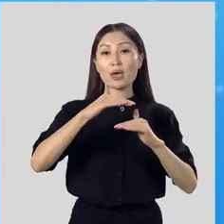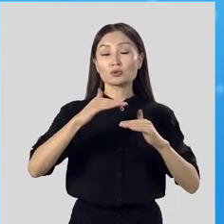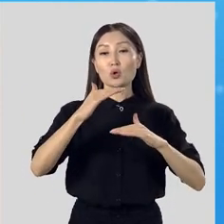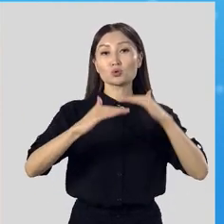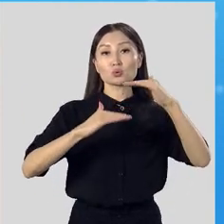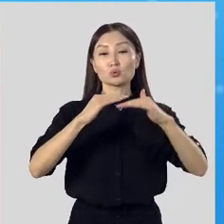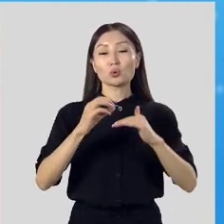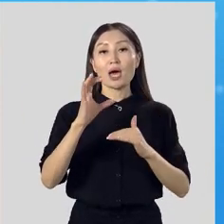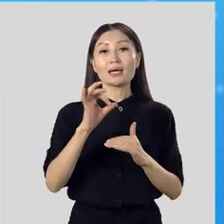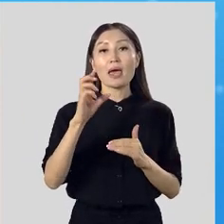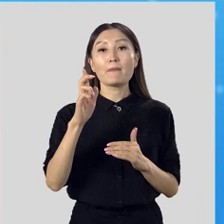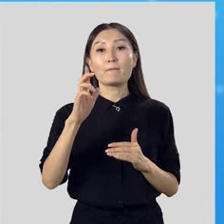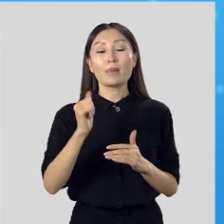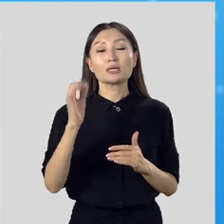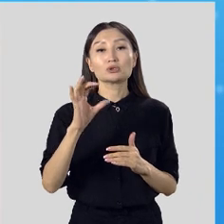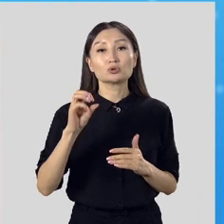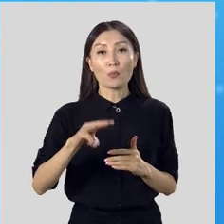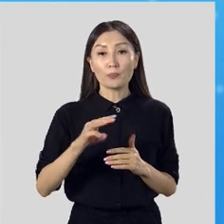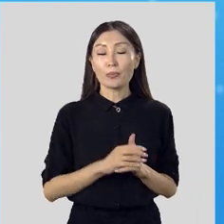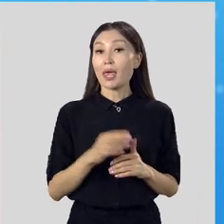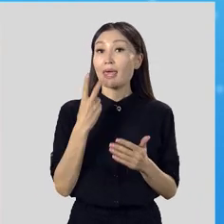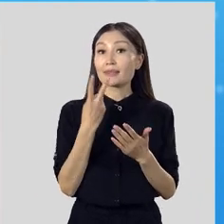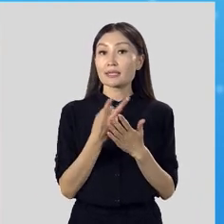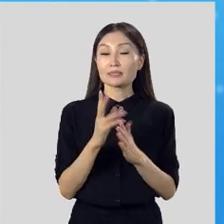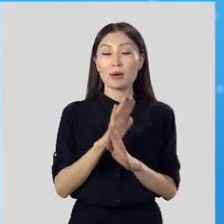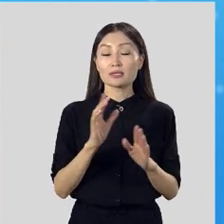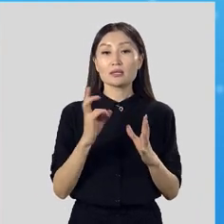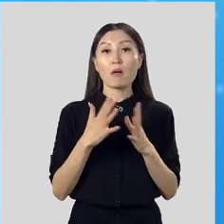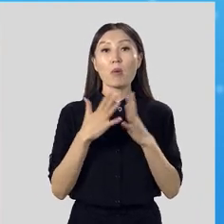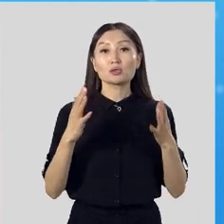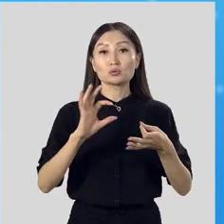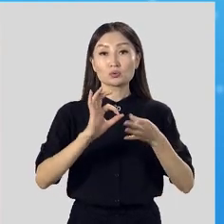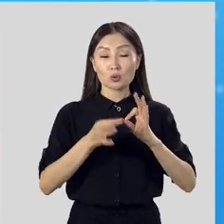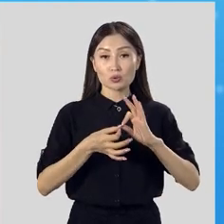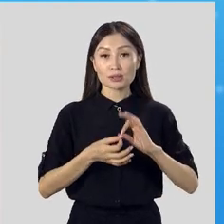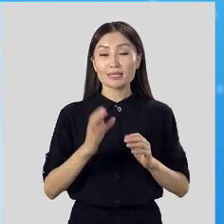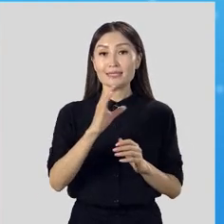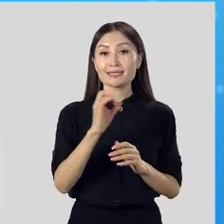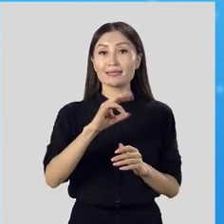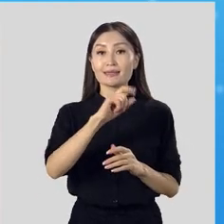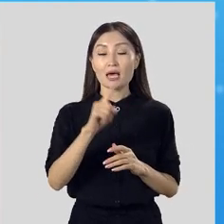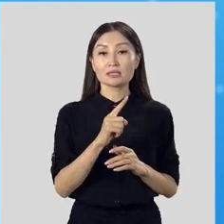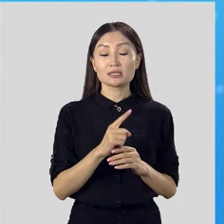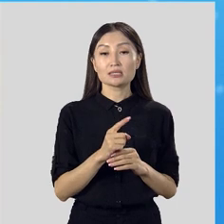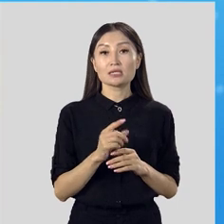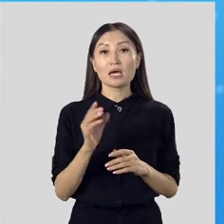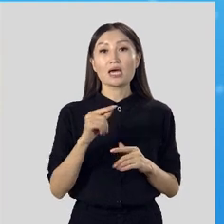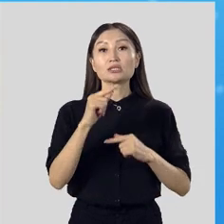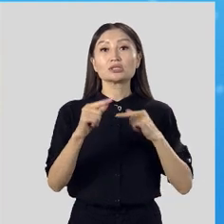структуру рибосом. Но, несмотря на большую сложность, синтез протекает